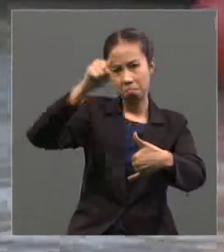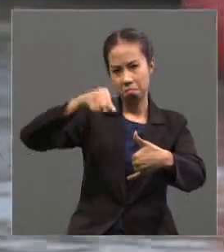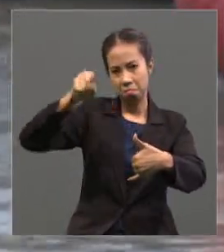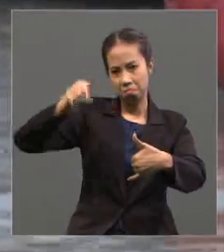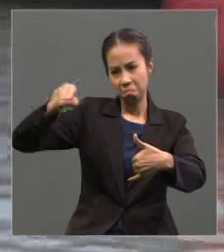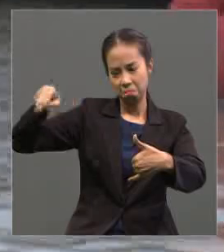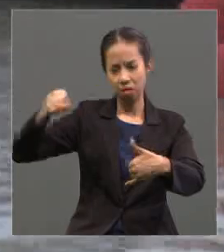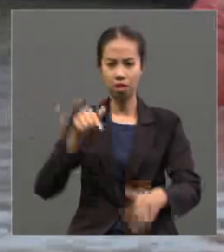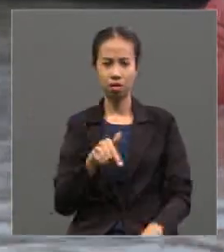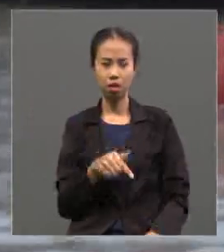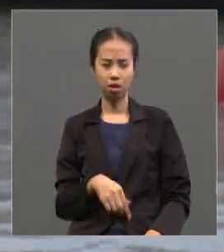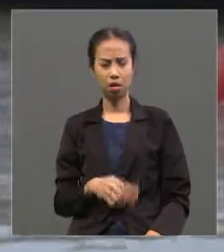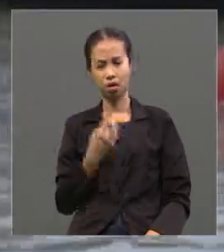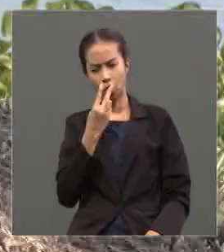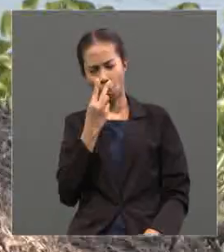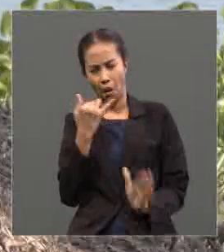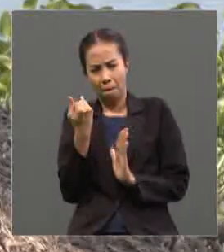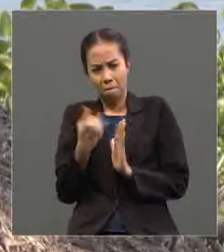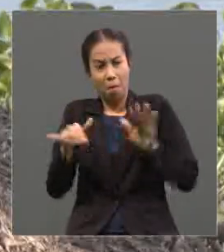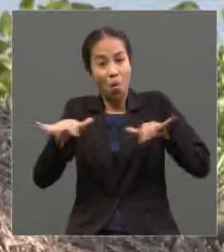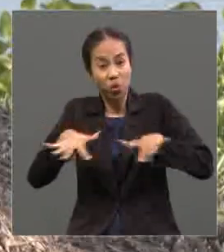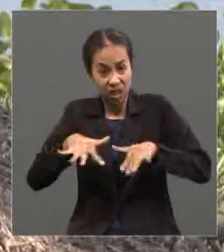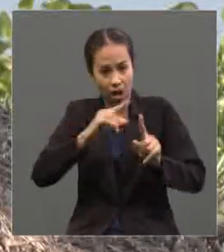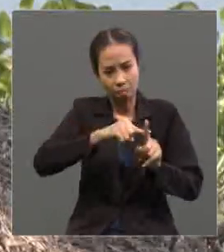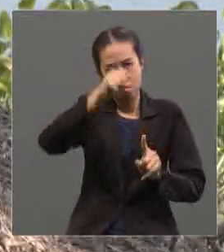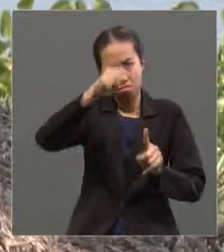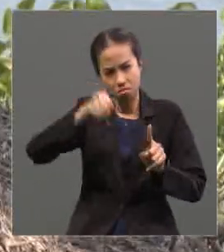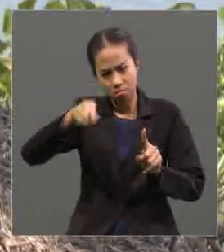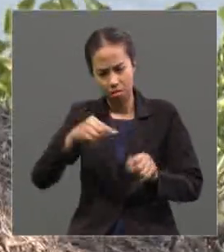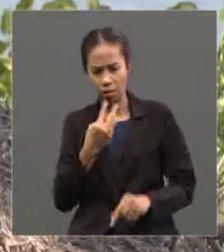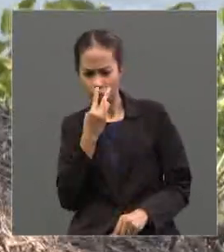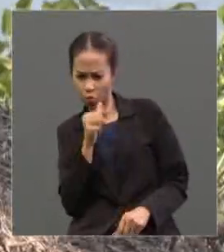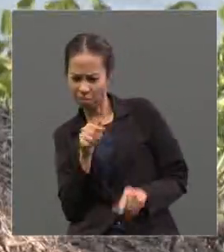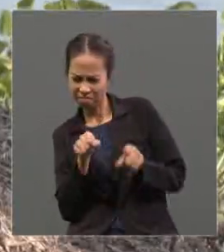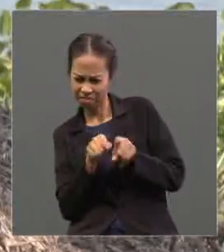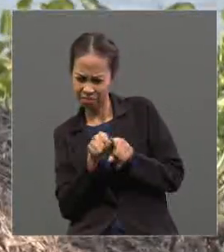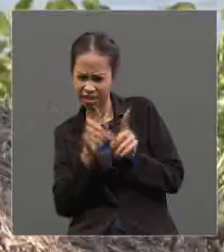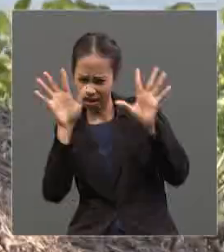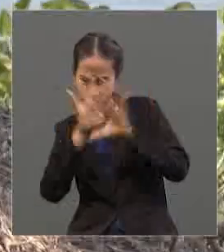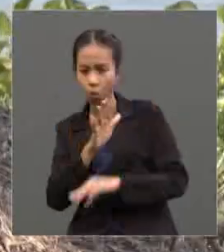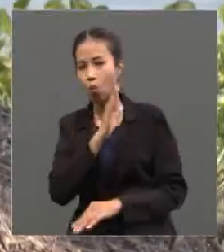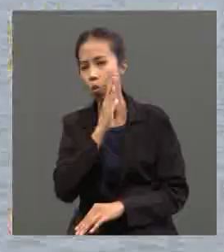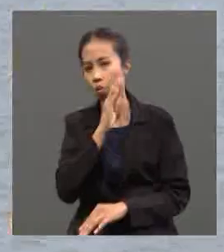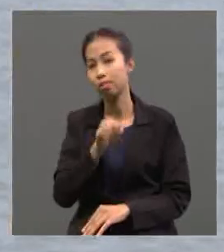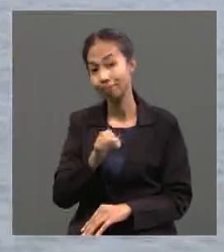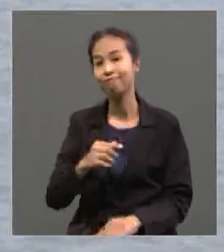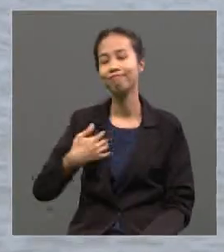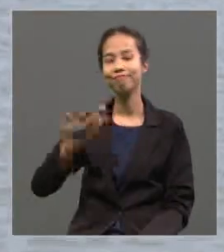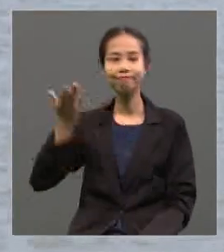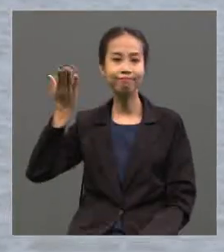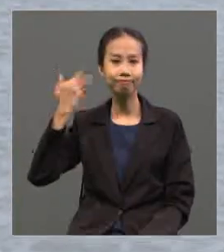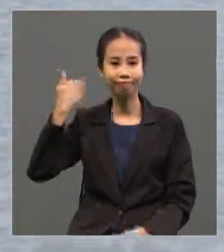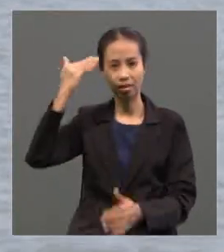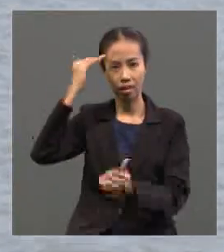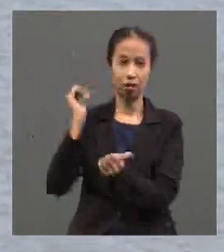ถามเนี่ยกราฟมันเนี่ยผิดปกติซึ่งพลตำรวจเอกสุรเชษฐ์หักพานรองผู้บัญชาการตำรวจแห่งชาติก็บอกนะครับว่าการทำงานที่ผ่านมาของตำรว